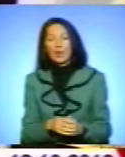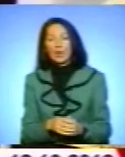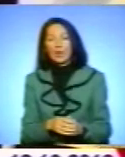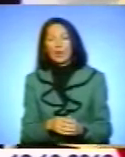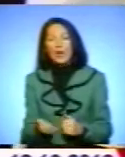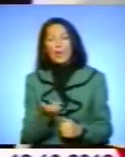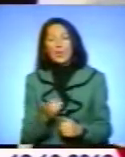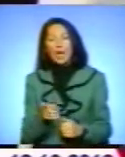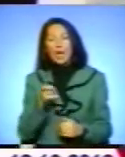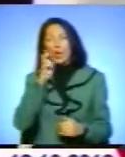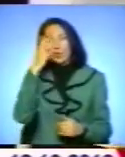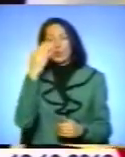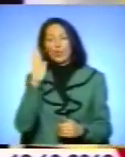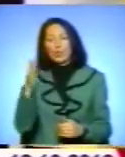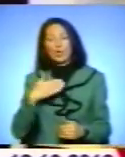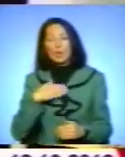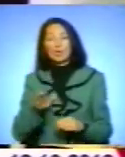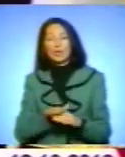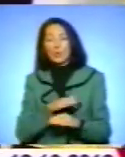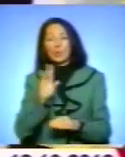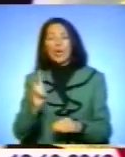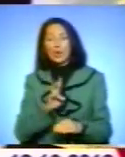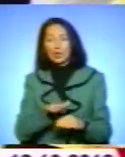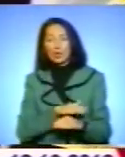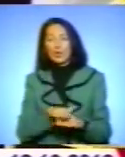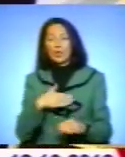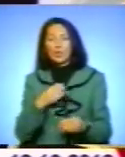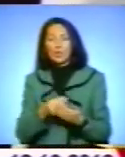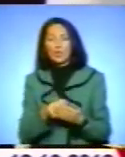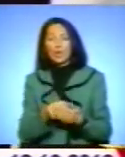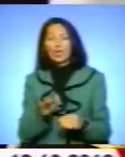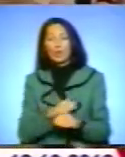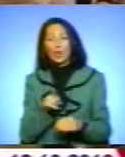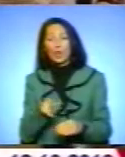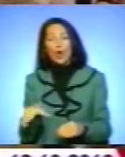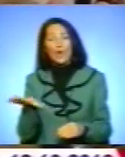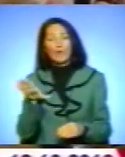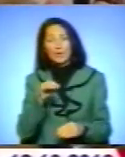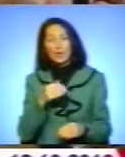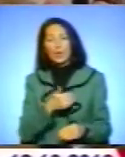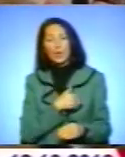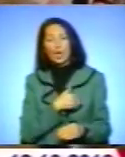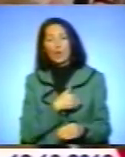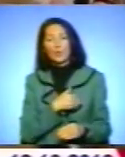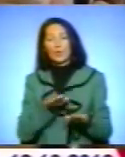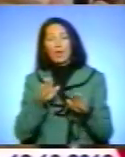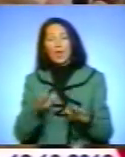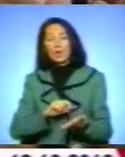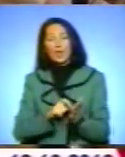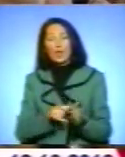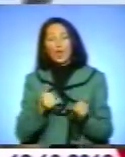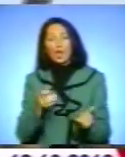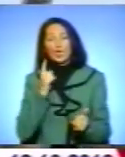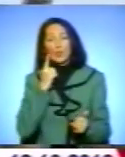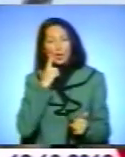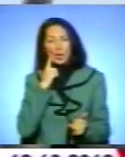І Господь нам буде благословити наші матеріальні добра. Того я вам всім бажаю. Приміщення для стоматології виділив